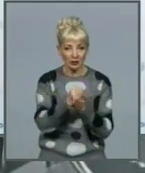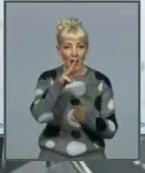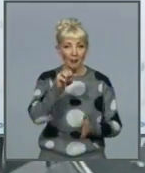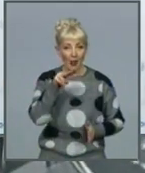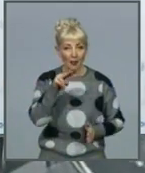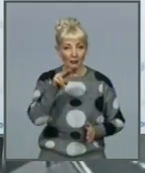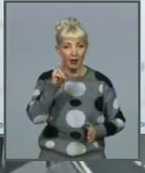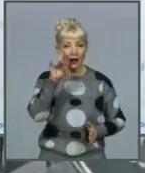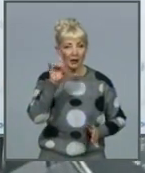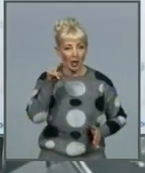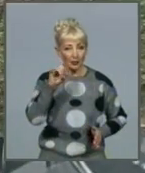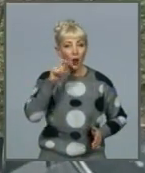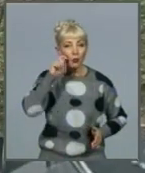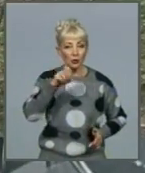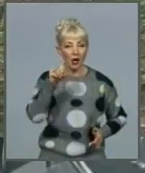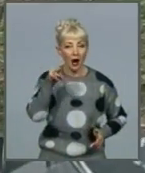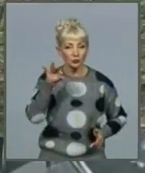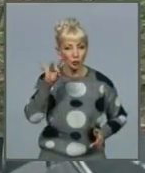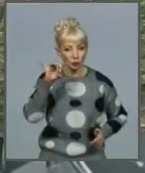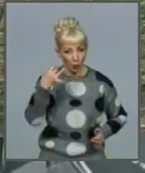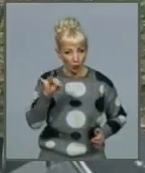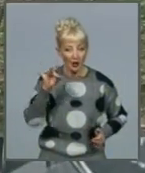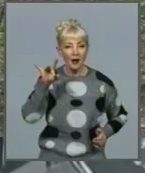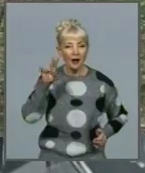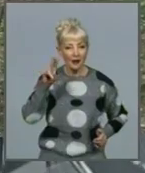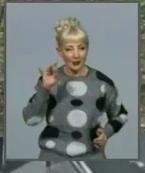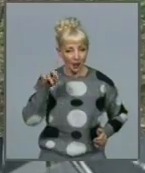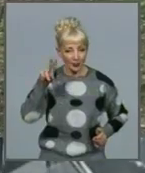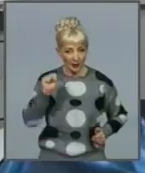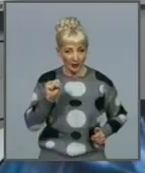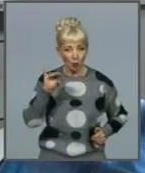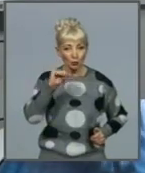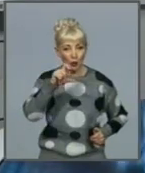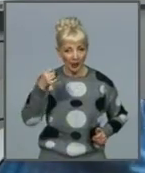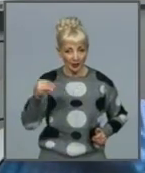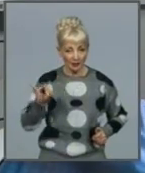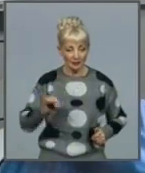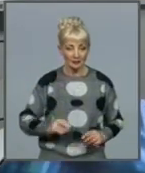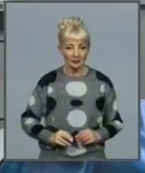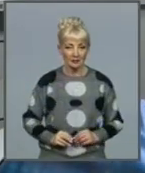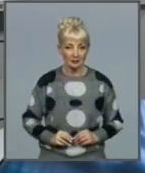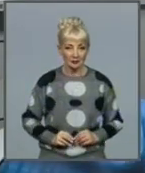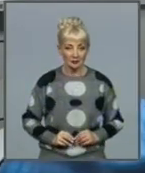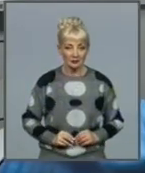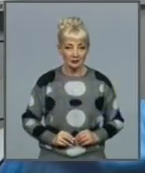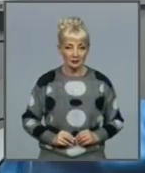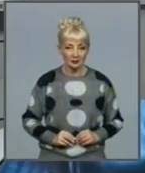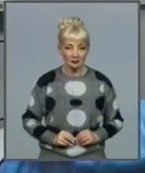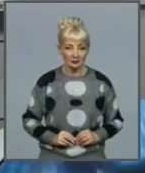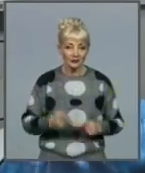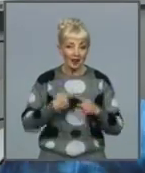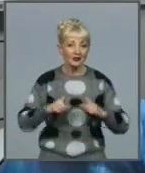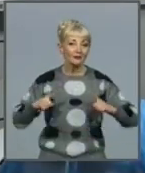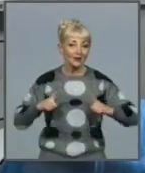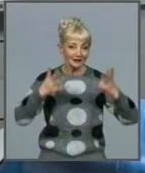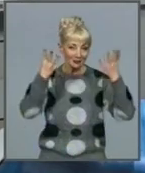map.ukravtodor.gov.ua. Яна Біляєва, Євген Клочко, Харківські Звісті. Цими вихідними повноправно у свої